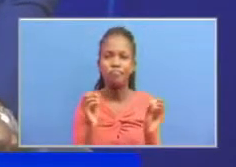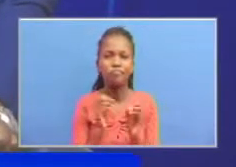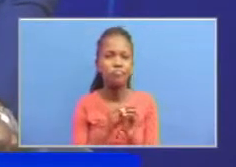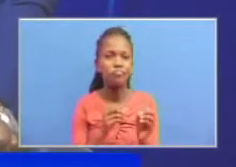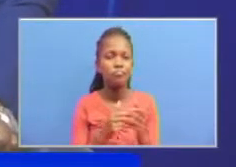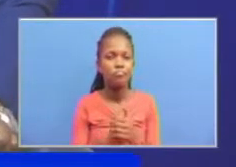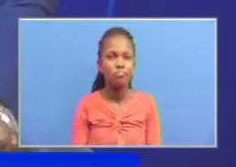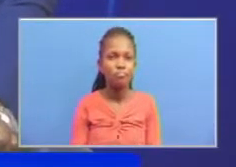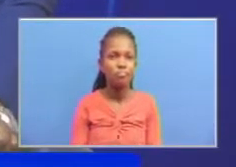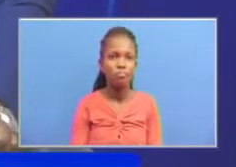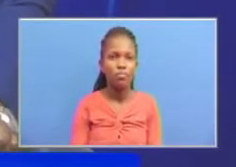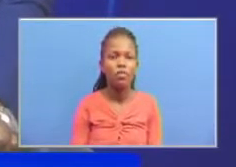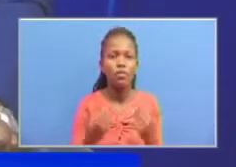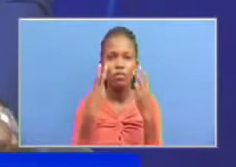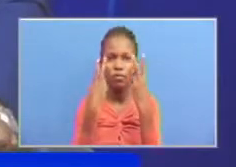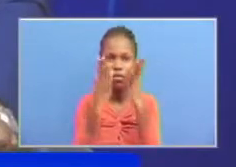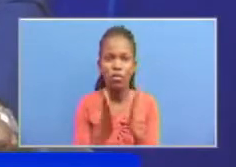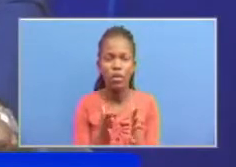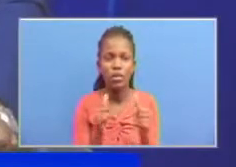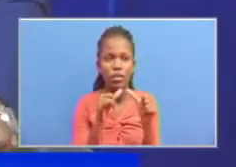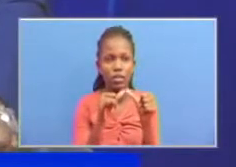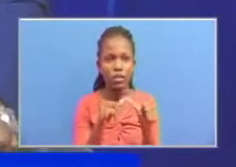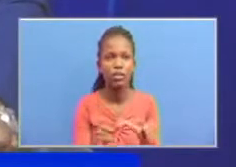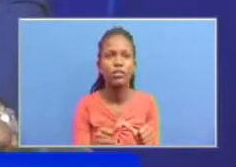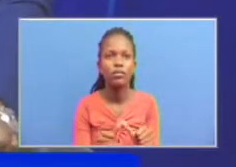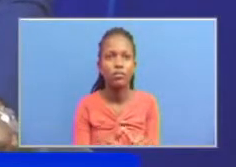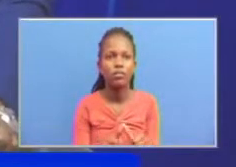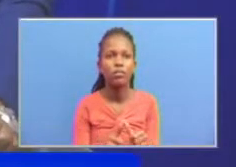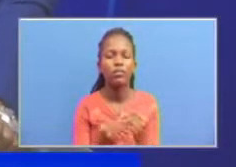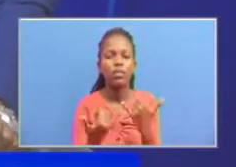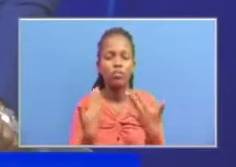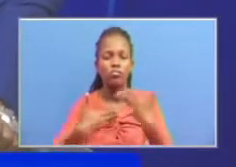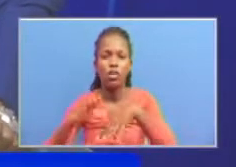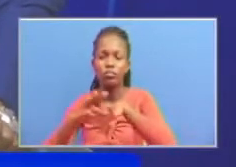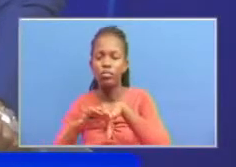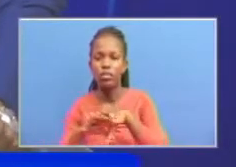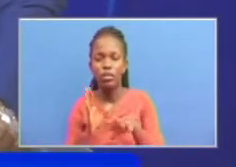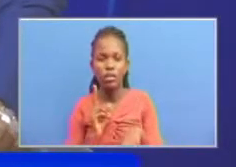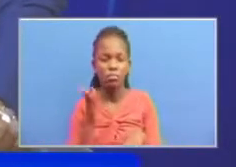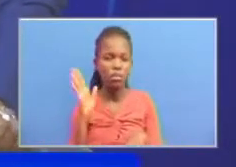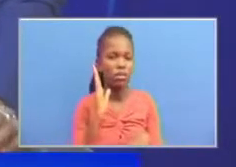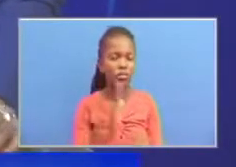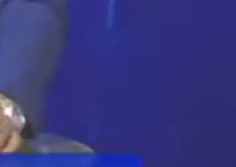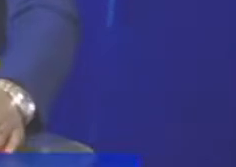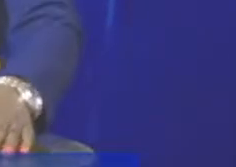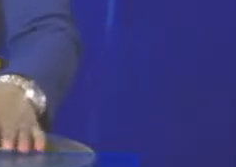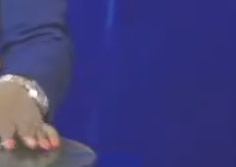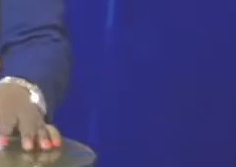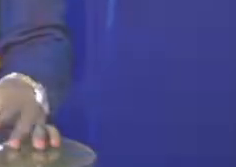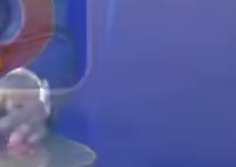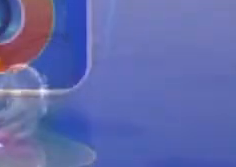wa simu yaku. Musesia nduka adhiva asahe kaitu kwa te utandidi yetu siyo kedeti.